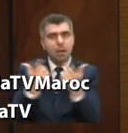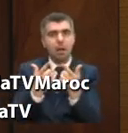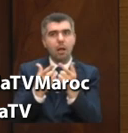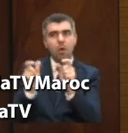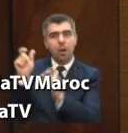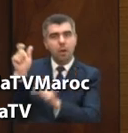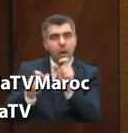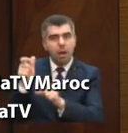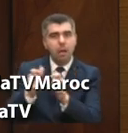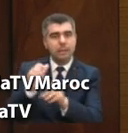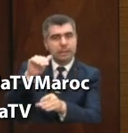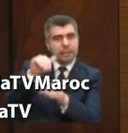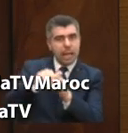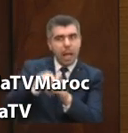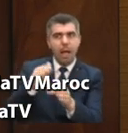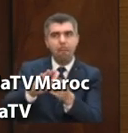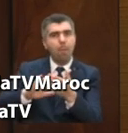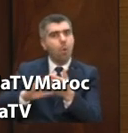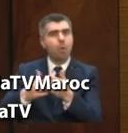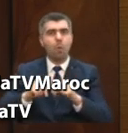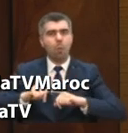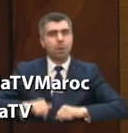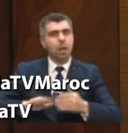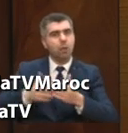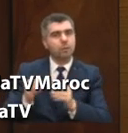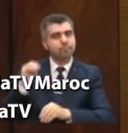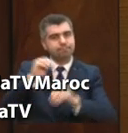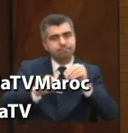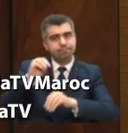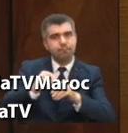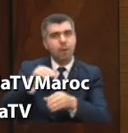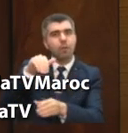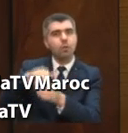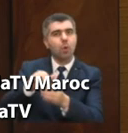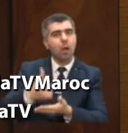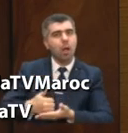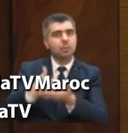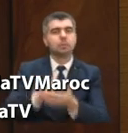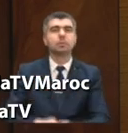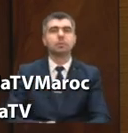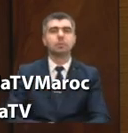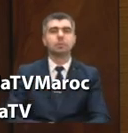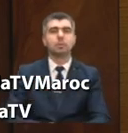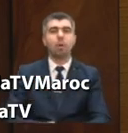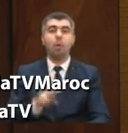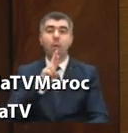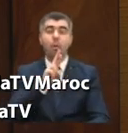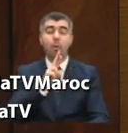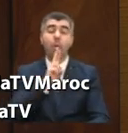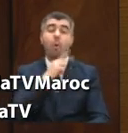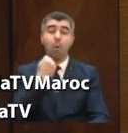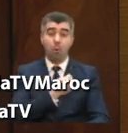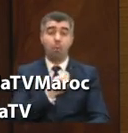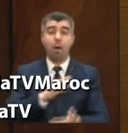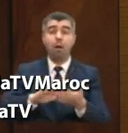المواطنين والمنتخبين وغيرهم. وقد اتخذت الحكومة جملة من القرارات والتدابير لفائدة الأجراء والمقاولات،